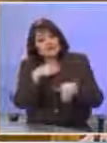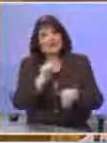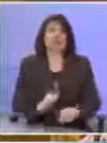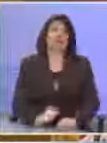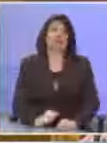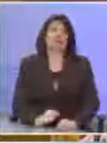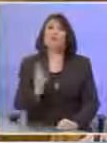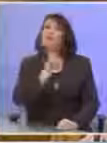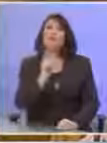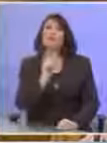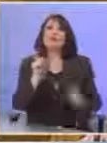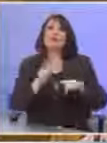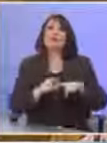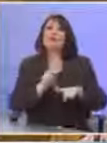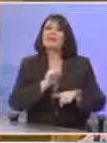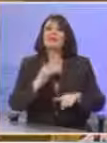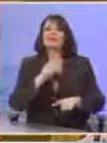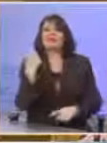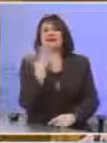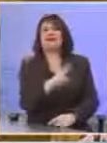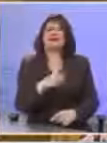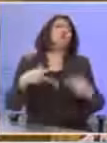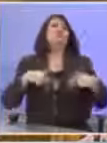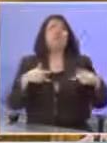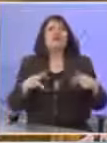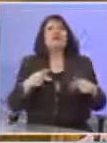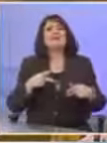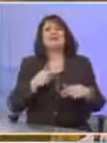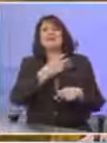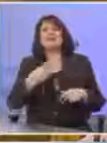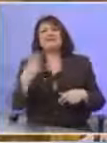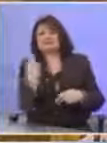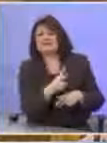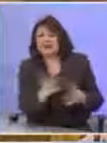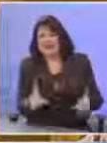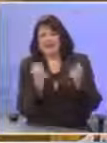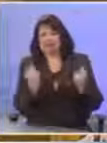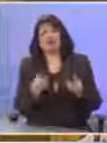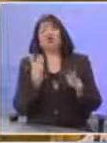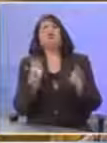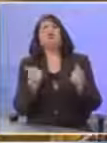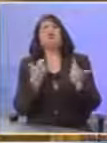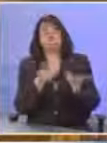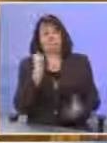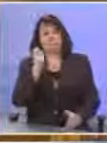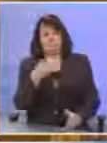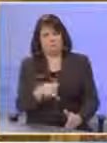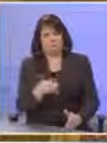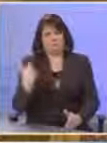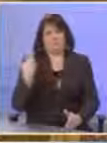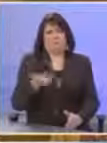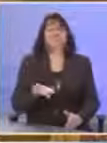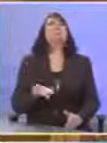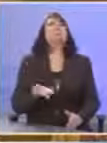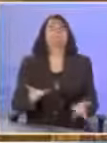Ούτε τη χώρα, ούτε τον εαυτό σας, ούτε το κόμμα σας θα σώσετε με αυτή την τακτική που ακολουθείτε τον τελευταίο